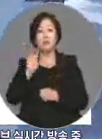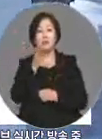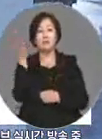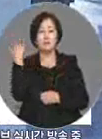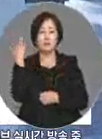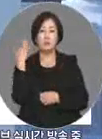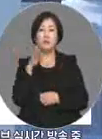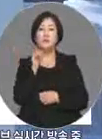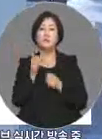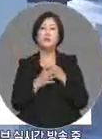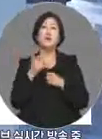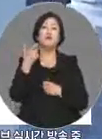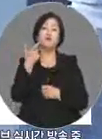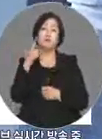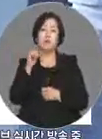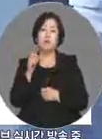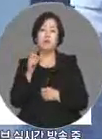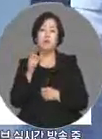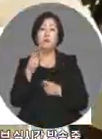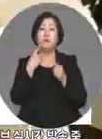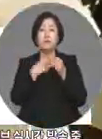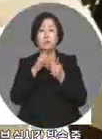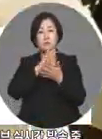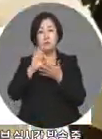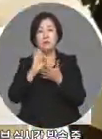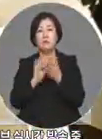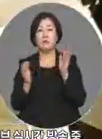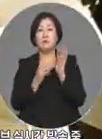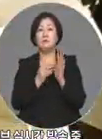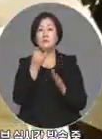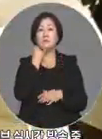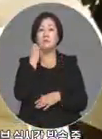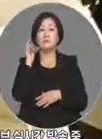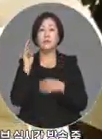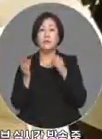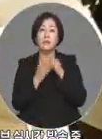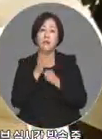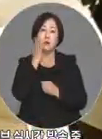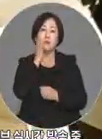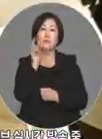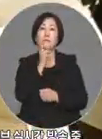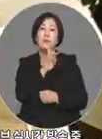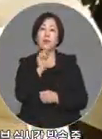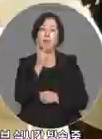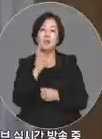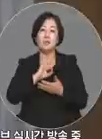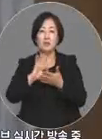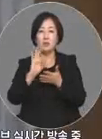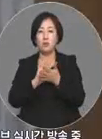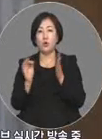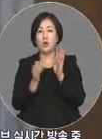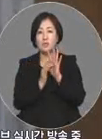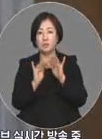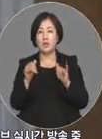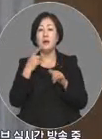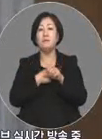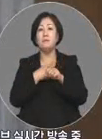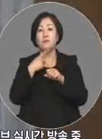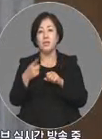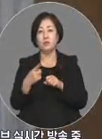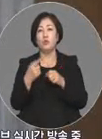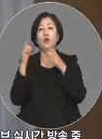해놔요. 그렇죠. 60만 원 한복에 해놔놓으면. 이제 울산페이 이용자들의 관심은 내년에도 울산페이